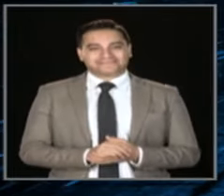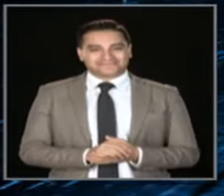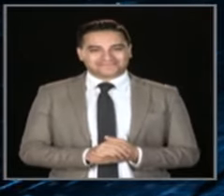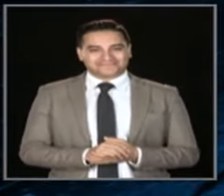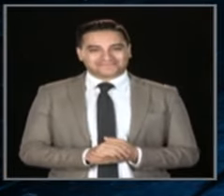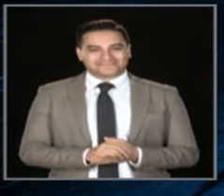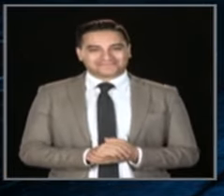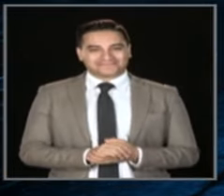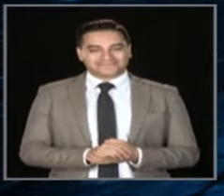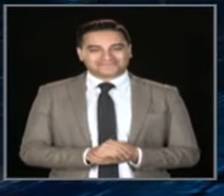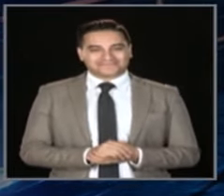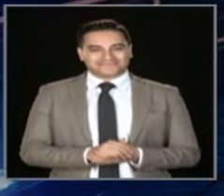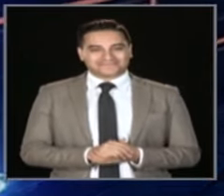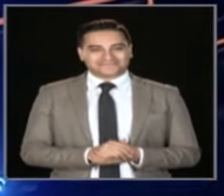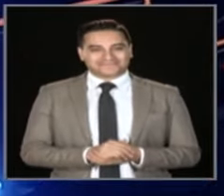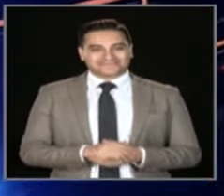عجلة الحظ.